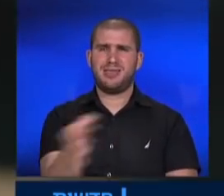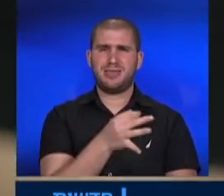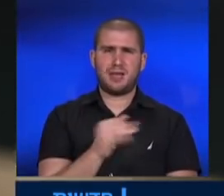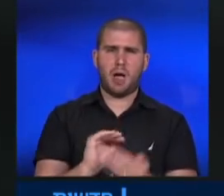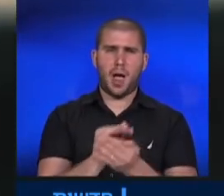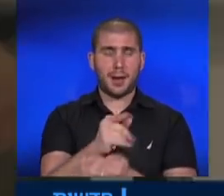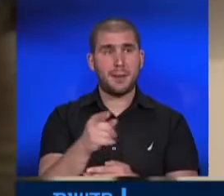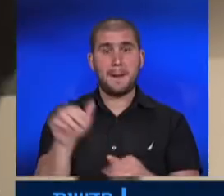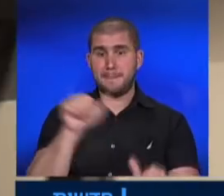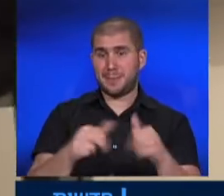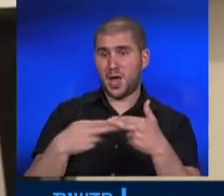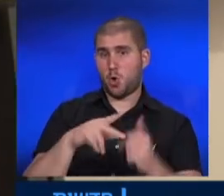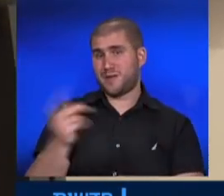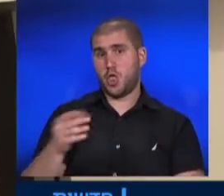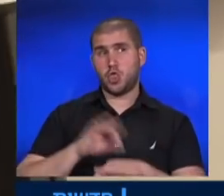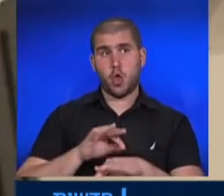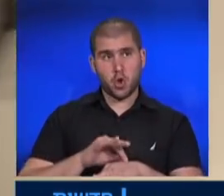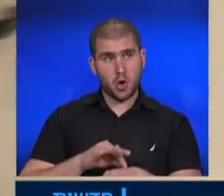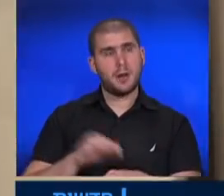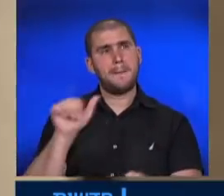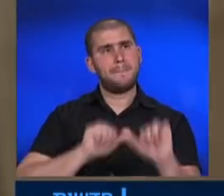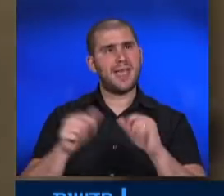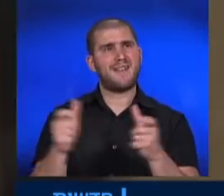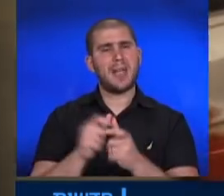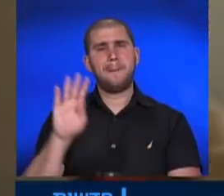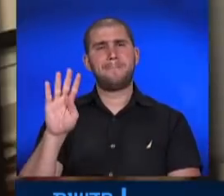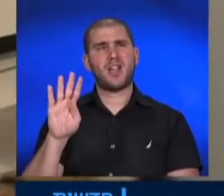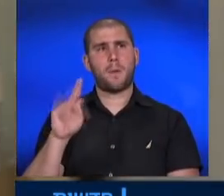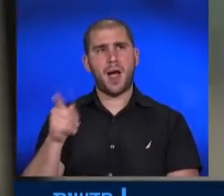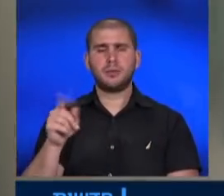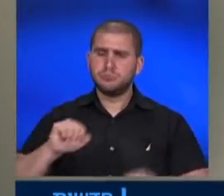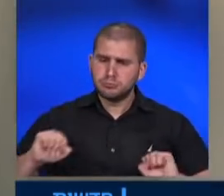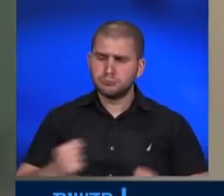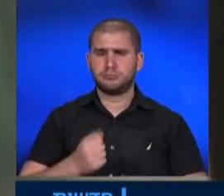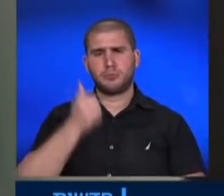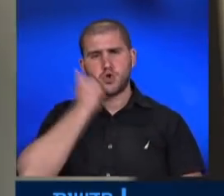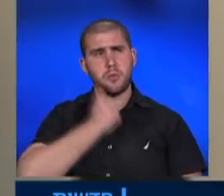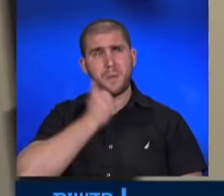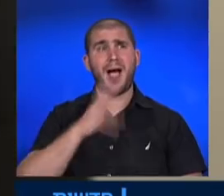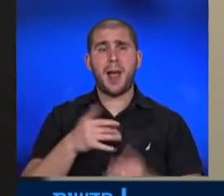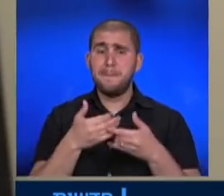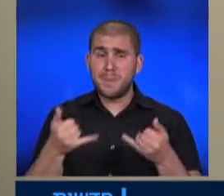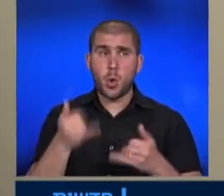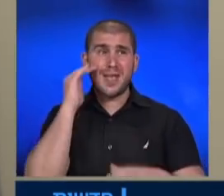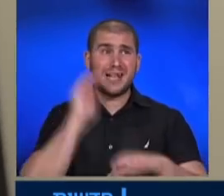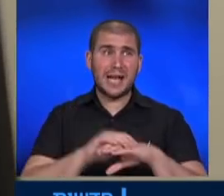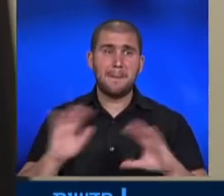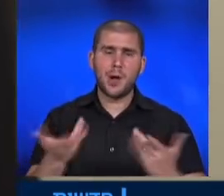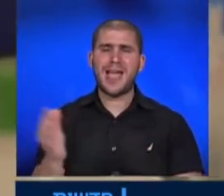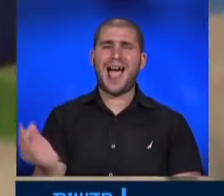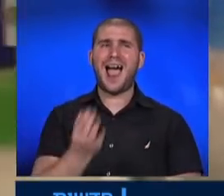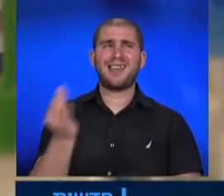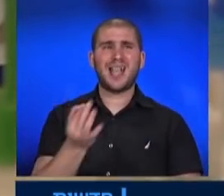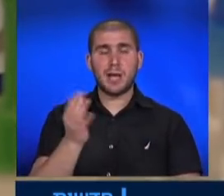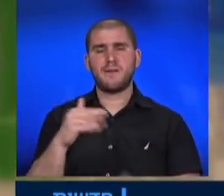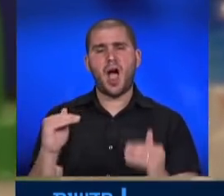הסמוכה לזו של דוקטור ניסים, מדעני חברת בקטובייט עמלים ביום-יום על פיתוח שיזהה במהירות חיידקים ולהתאים